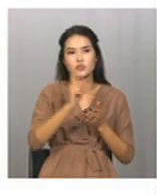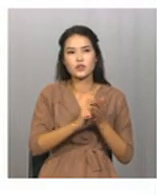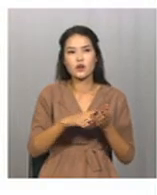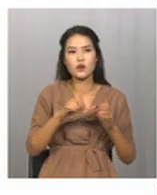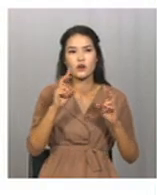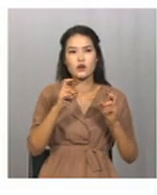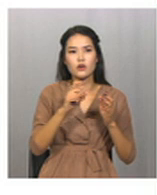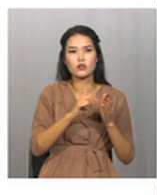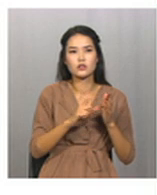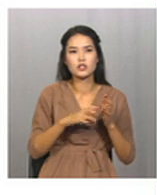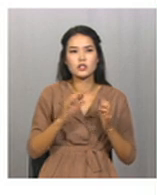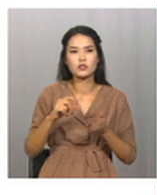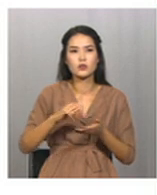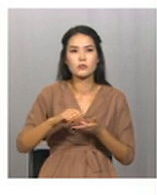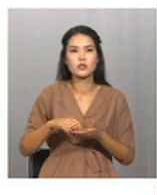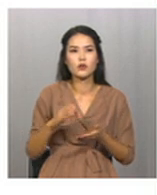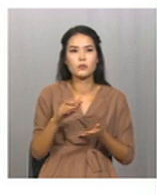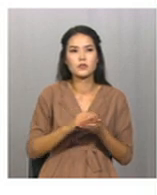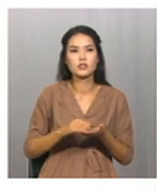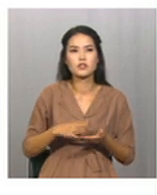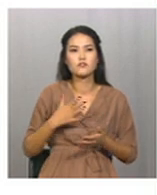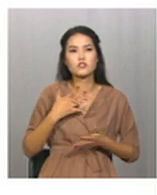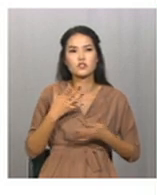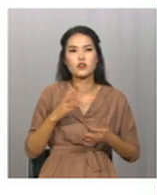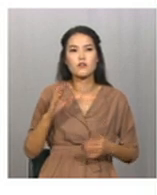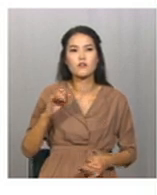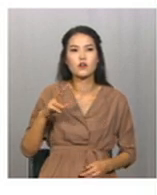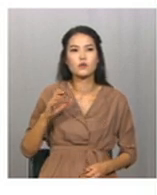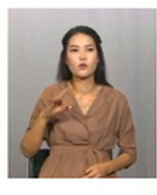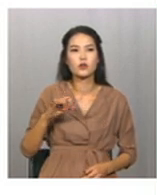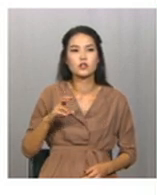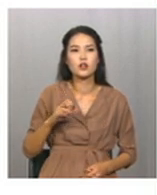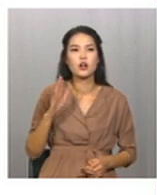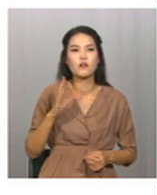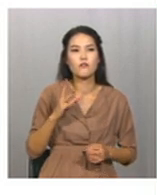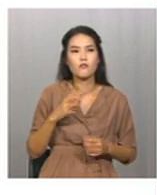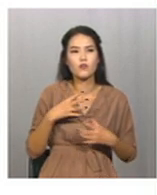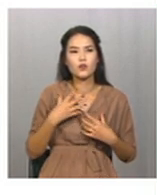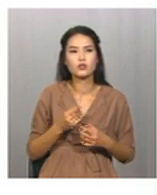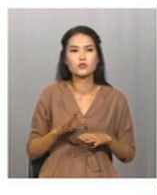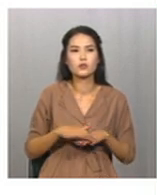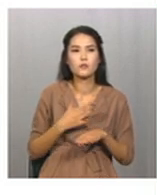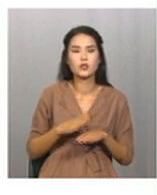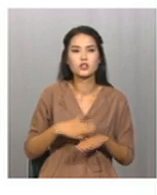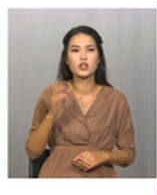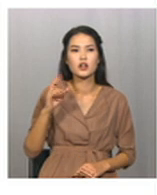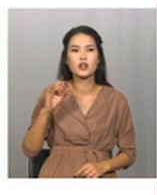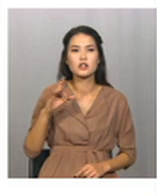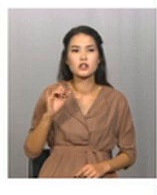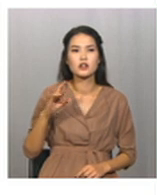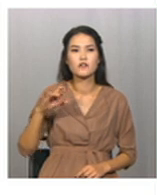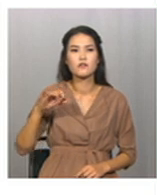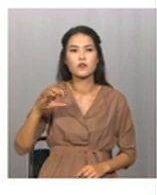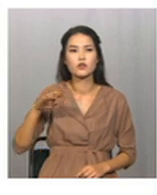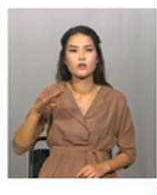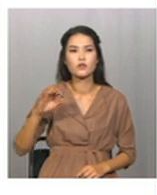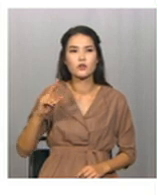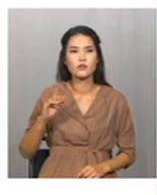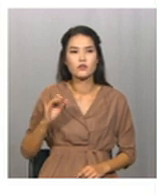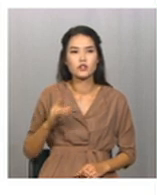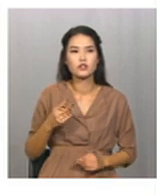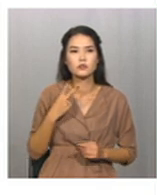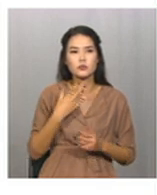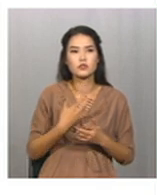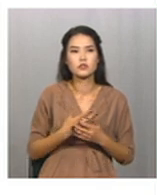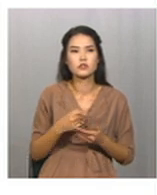отрывок из романа с описанием внешности Фандорина. Ворчание добрейшего Ксаверия Феофилактовича